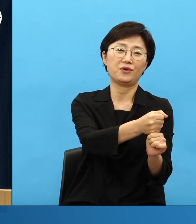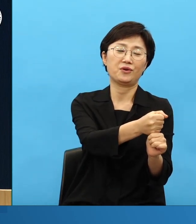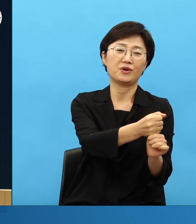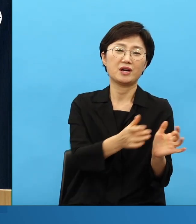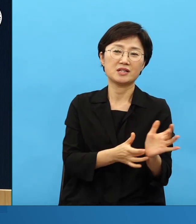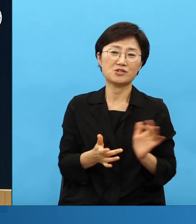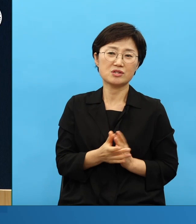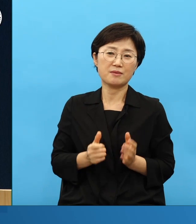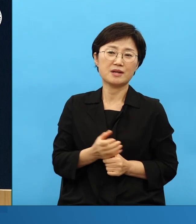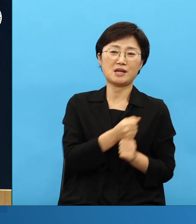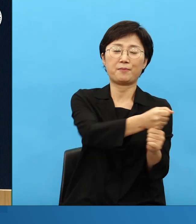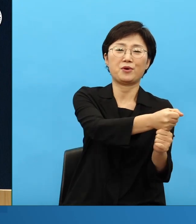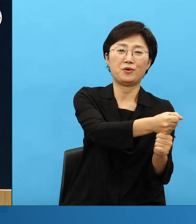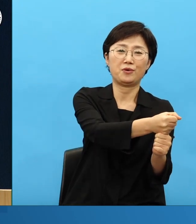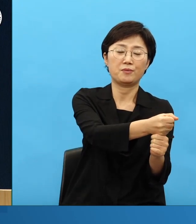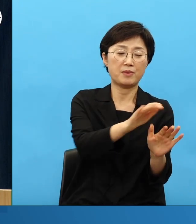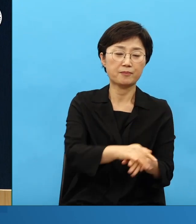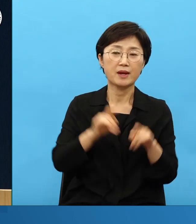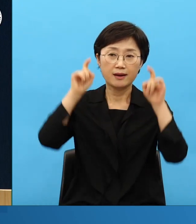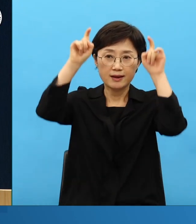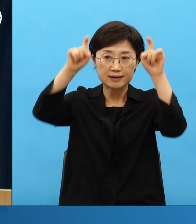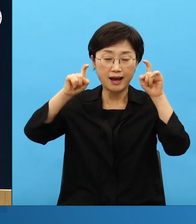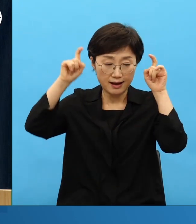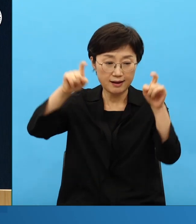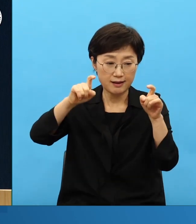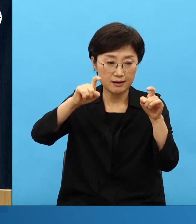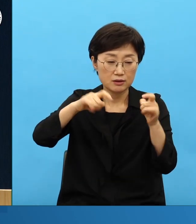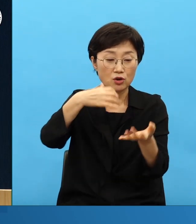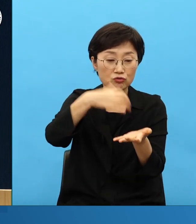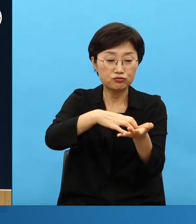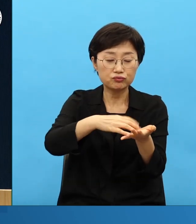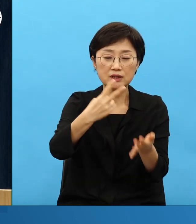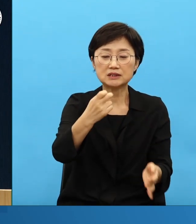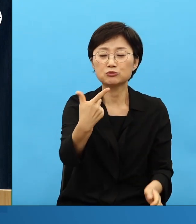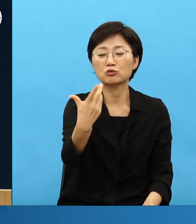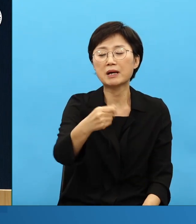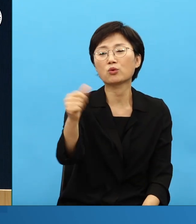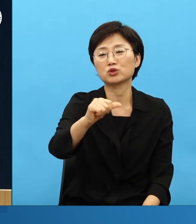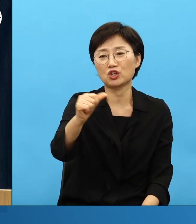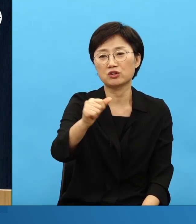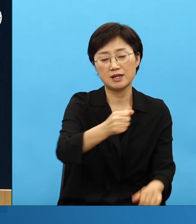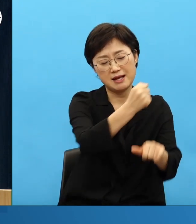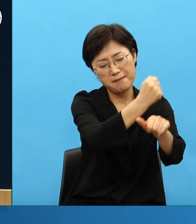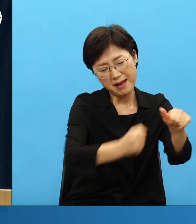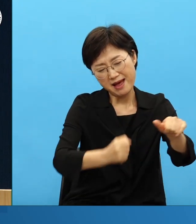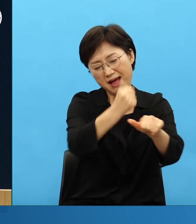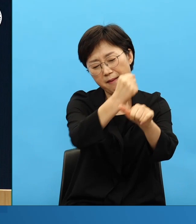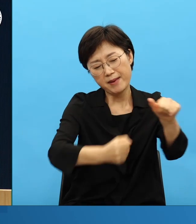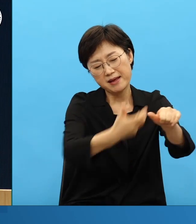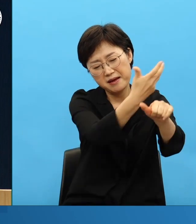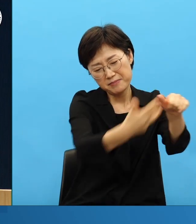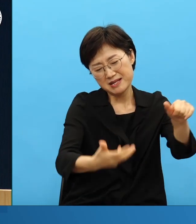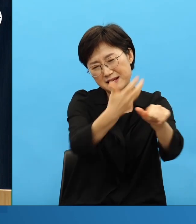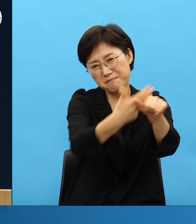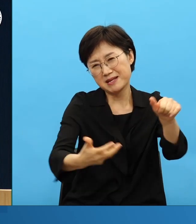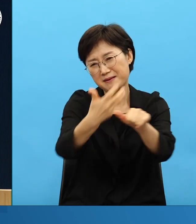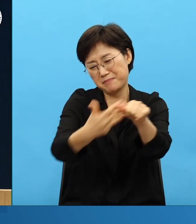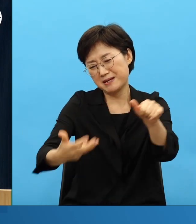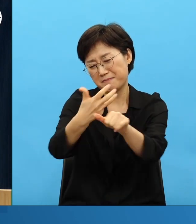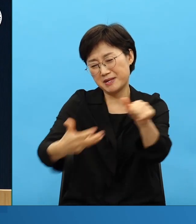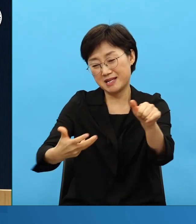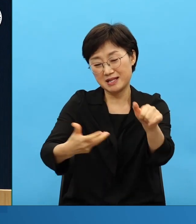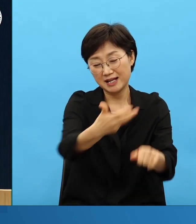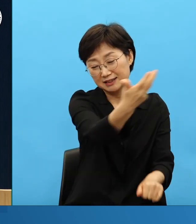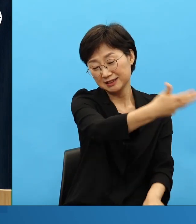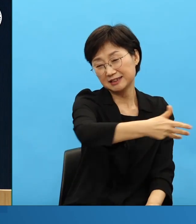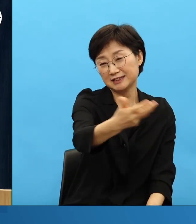flowing. 26만 5천 마리의 양을 잡고 소도 팔고 비둘기도 팔고 동전 바꾸고 하는 총